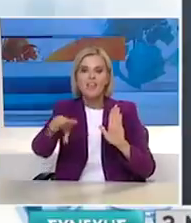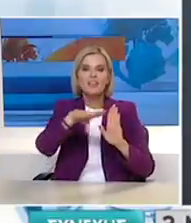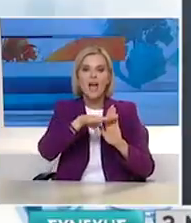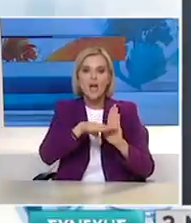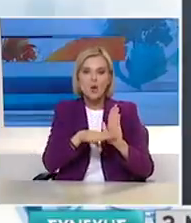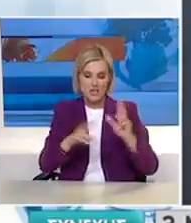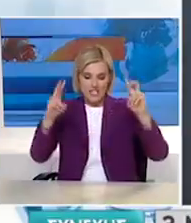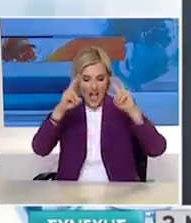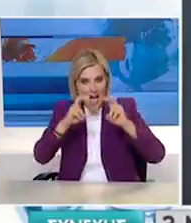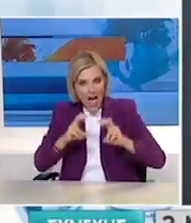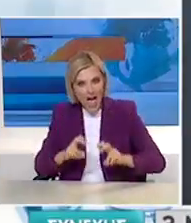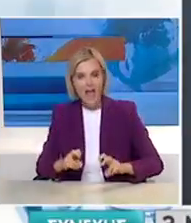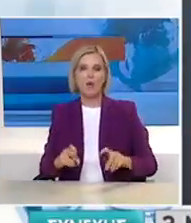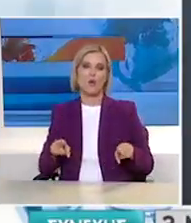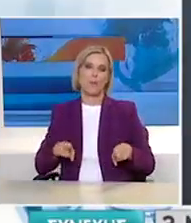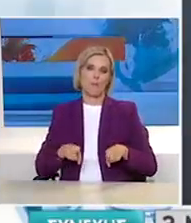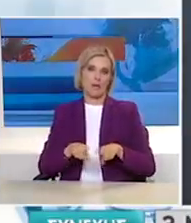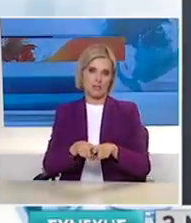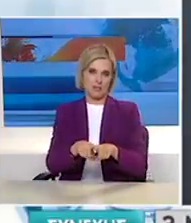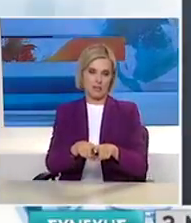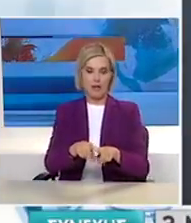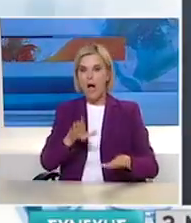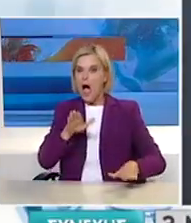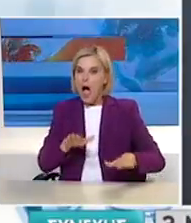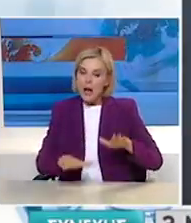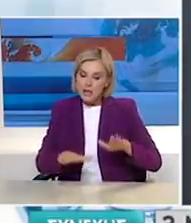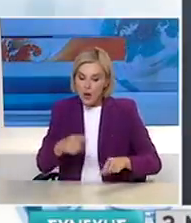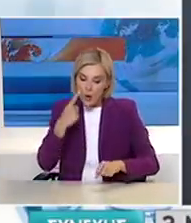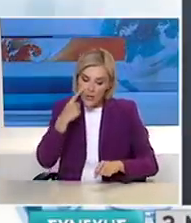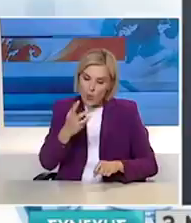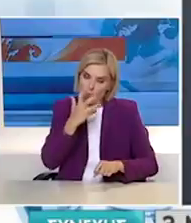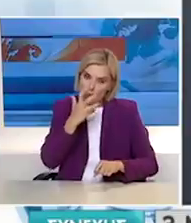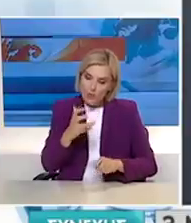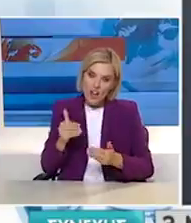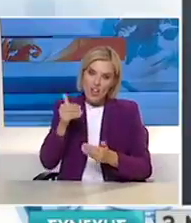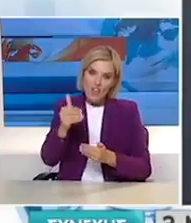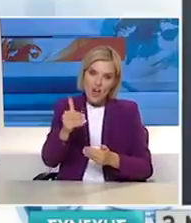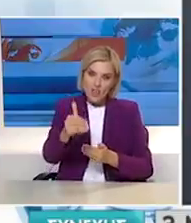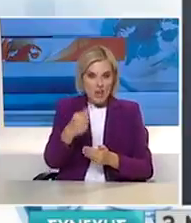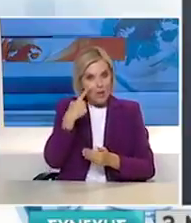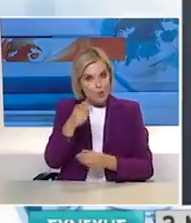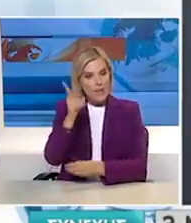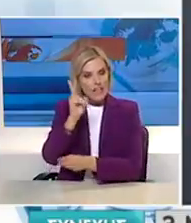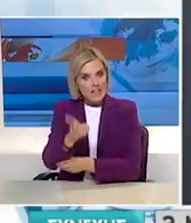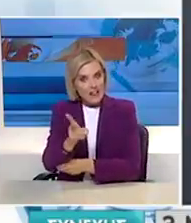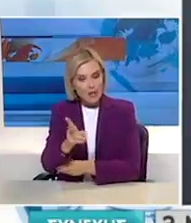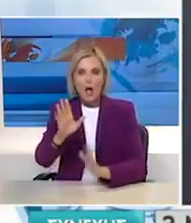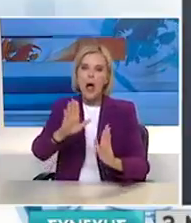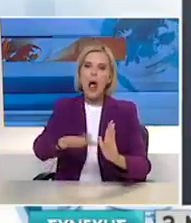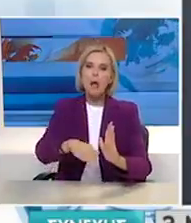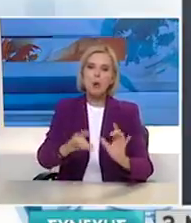ελέγχων για την νόσο του COVID-19. Αναλόγως της σοβαρότητας κατάστασης, δηλαδή αν ο κίνδυνος κρίνεται από τους ειδικούς ως